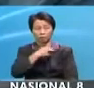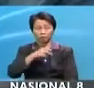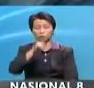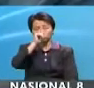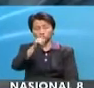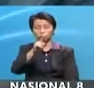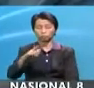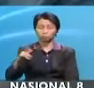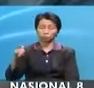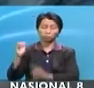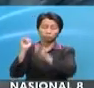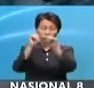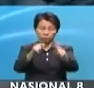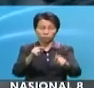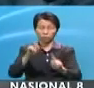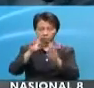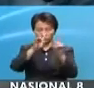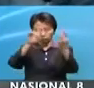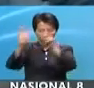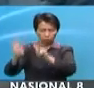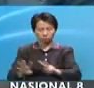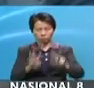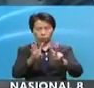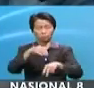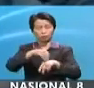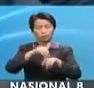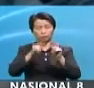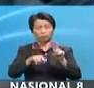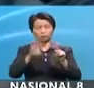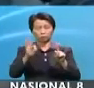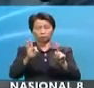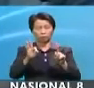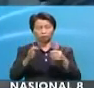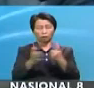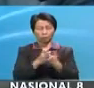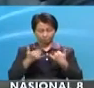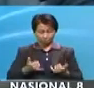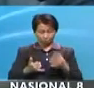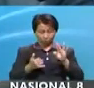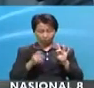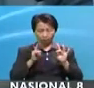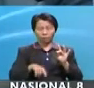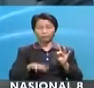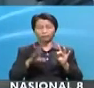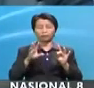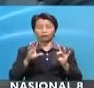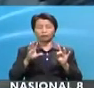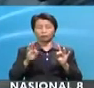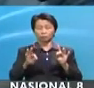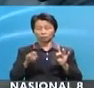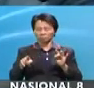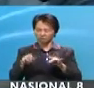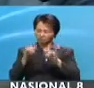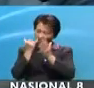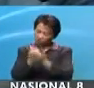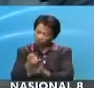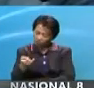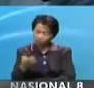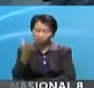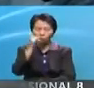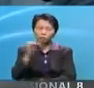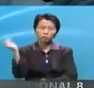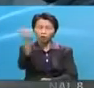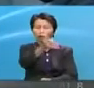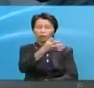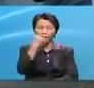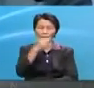Sepatutnya berlepas jalan tempoh 24 jam pada 1 bulan. Tapi saya ingat 8 bulan tidak berlepas, sebab itu menimbulkan kerujuran yang